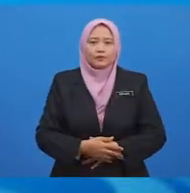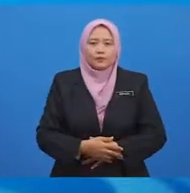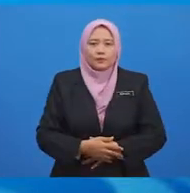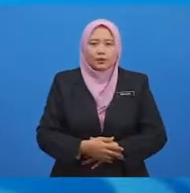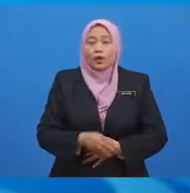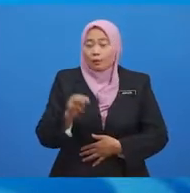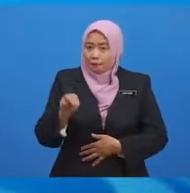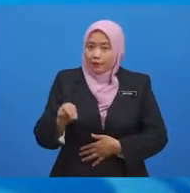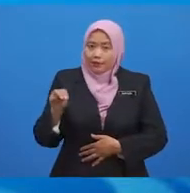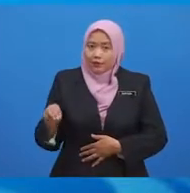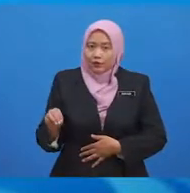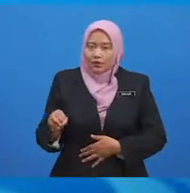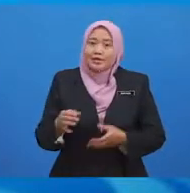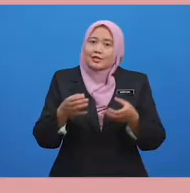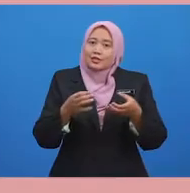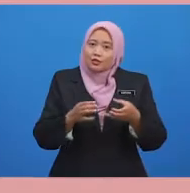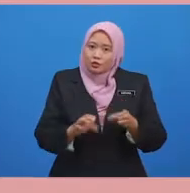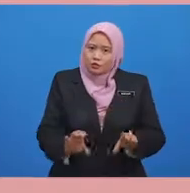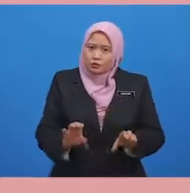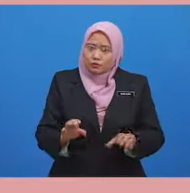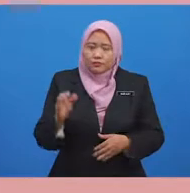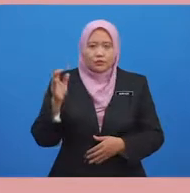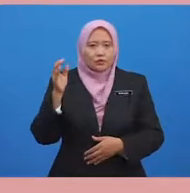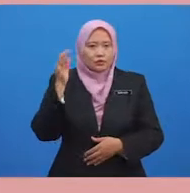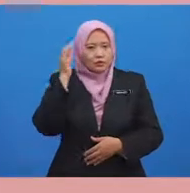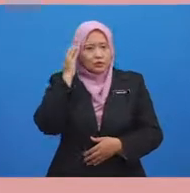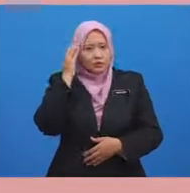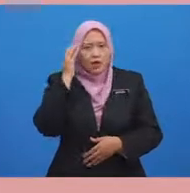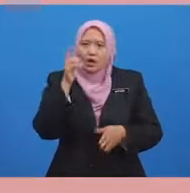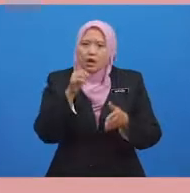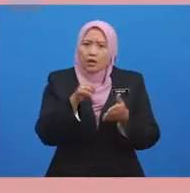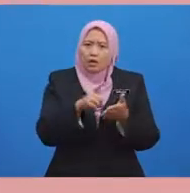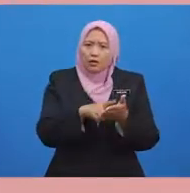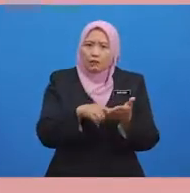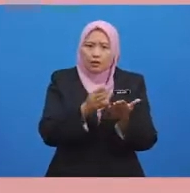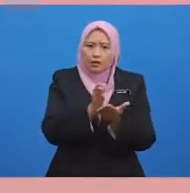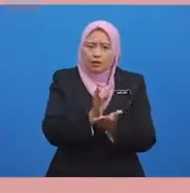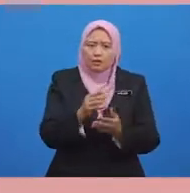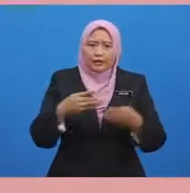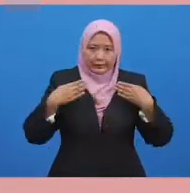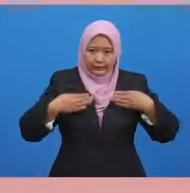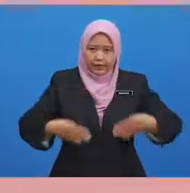Murid-murid, cuba teka. Kain kepalaya diperbuat daripada apa?